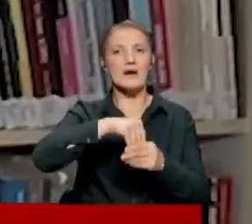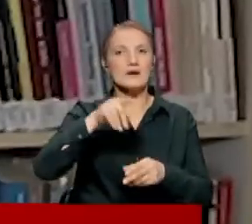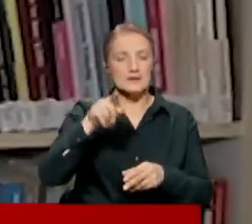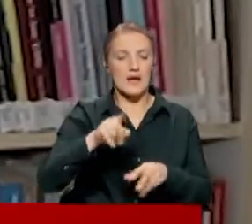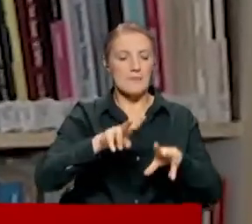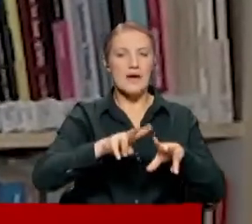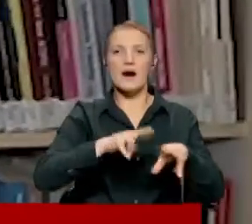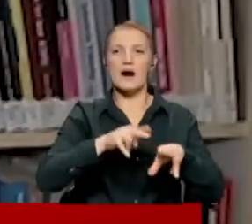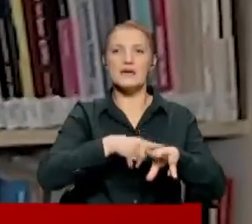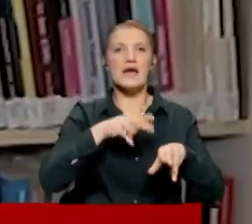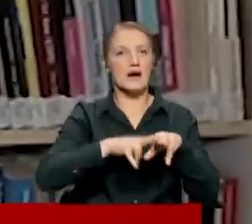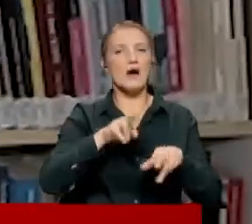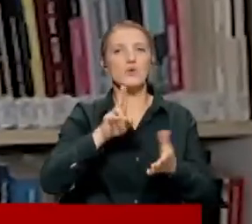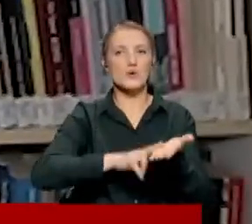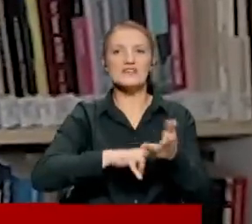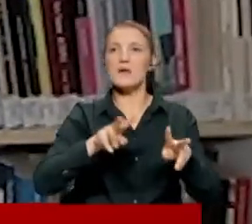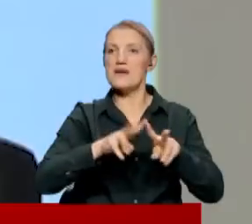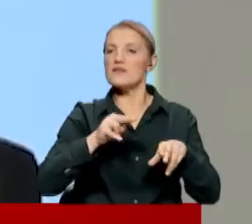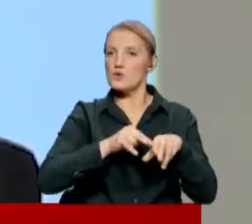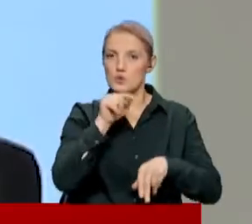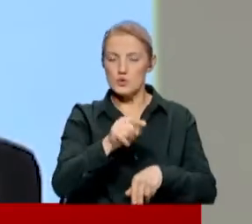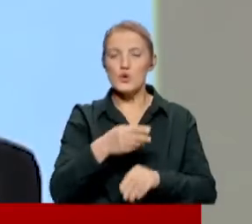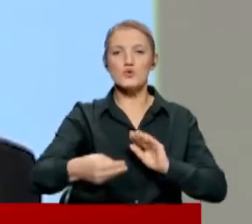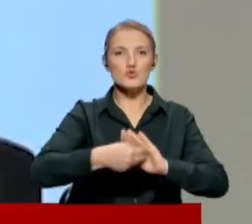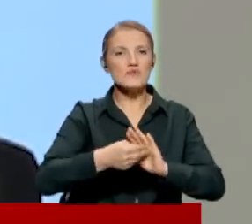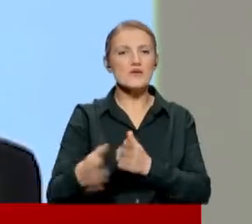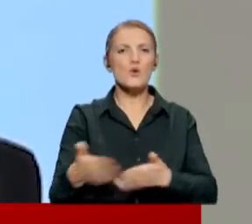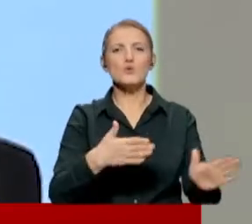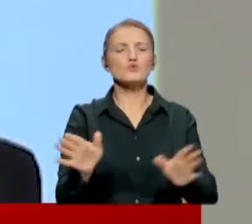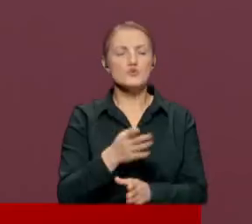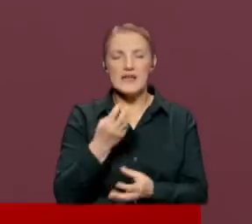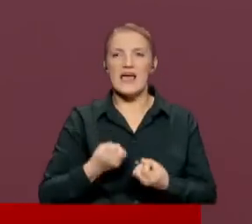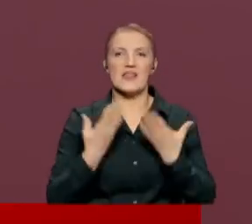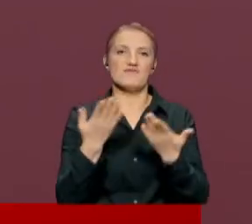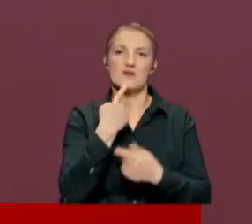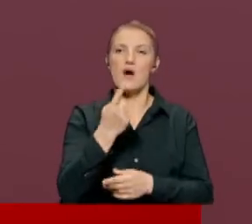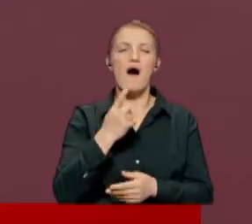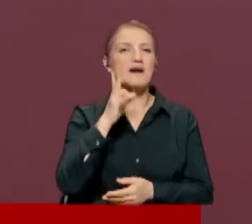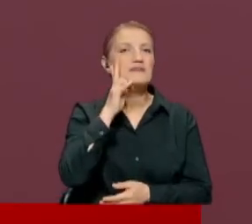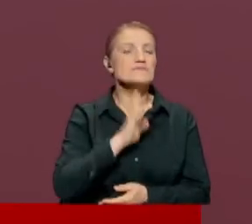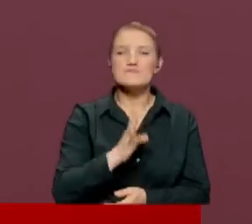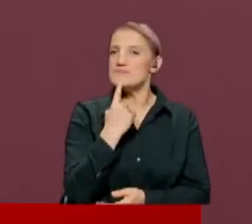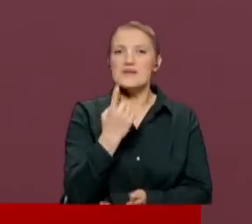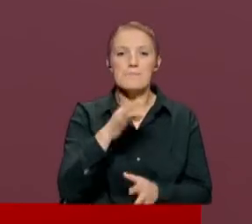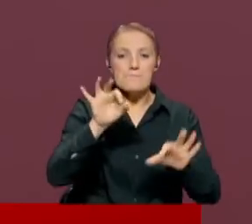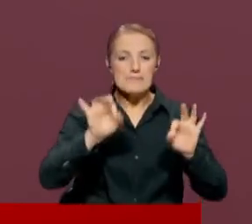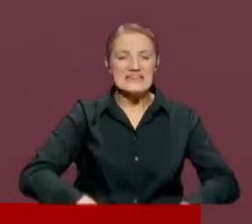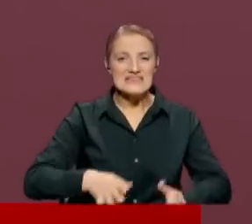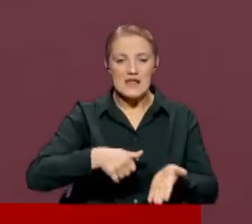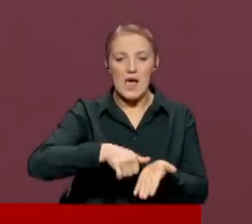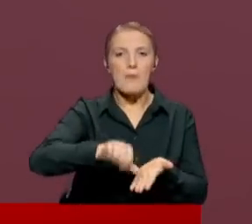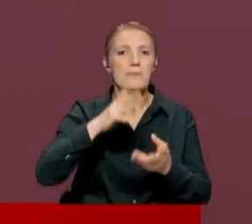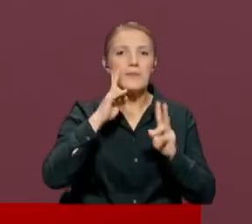mackay kahvesi MİT'in külünkün sözleri için rüşvetin yolsuzluğun itiraf ediyor muhalefet arınmak nedir pislikten arınmaktır